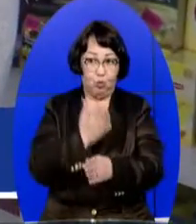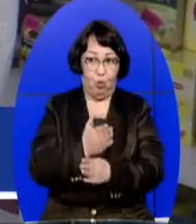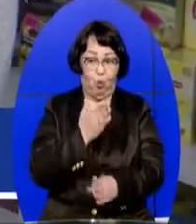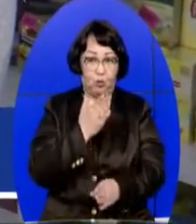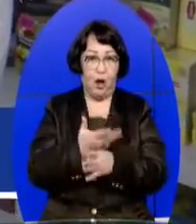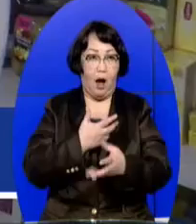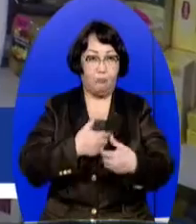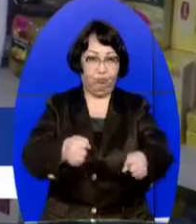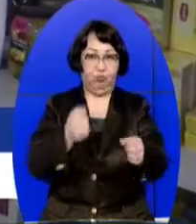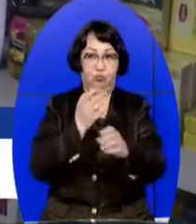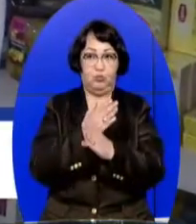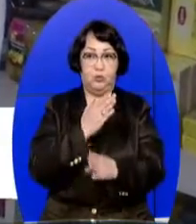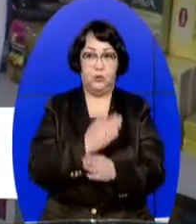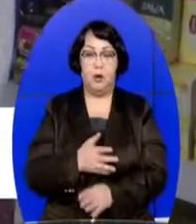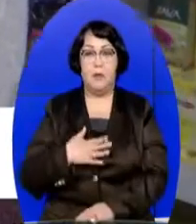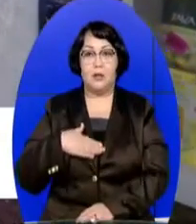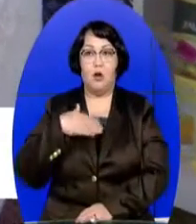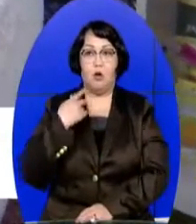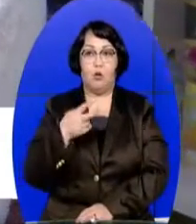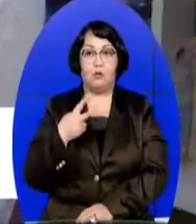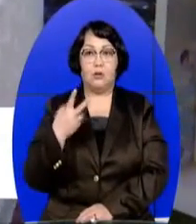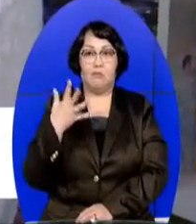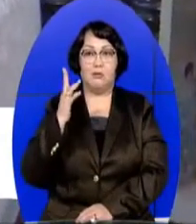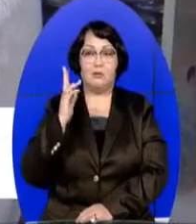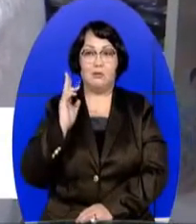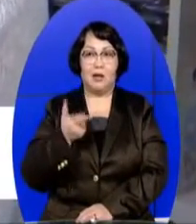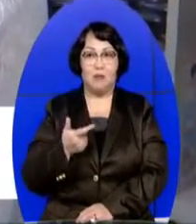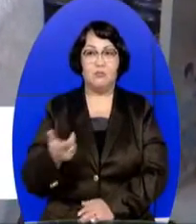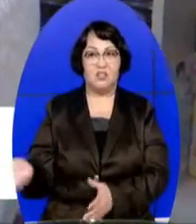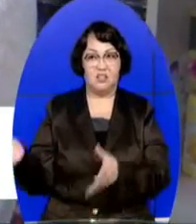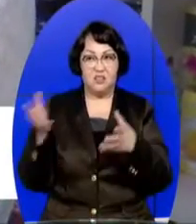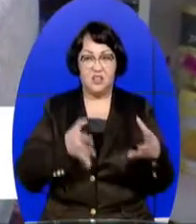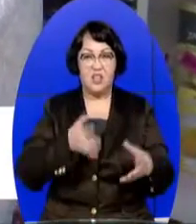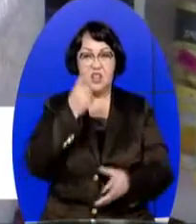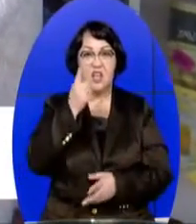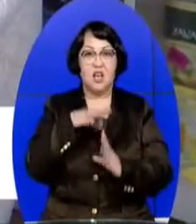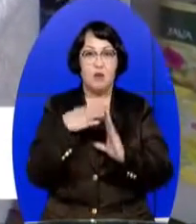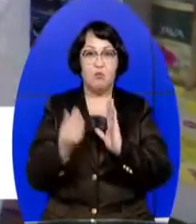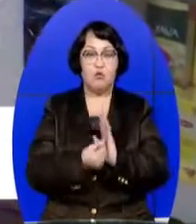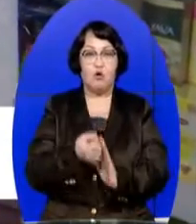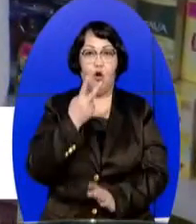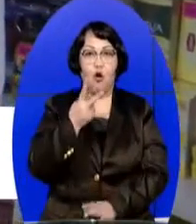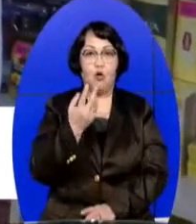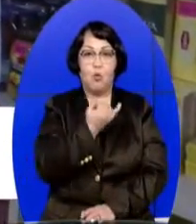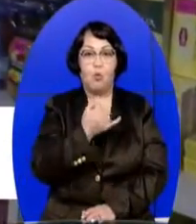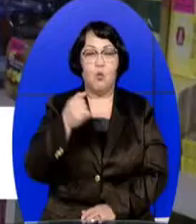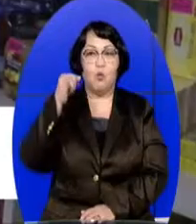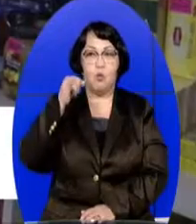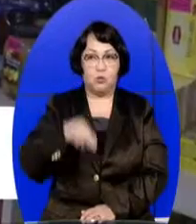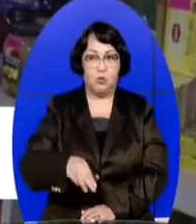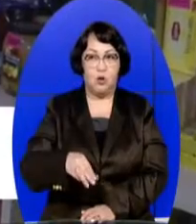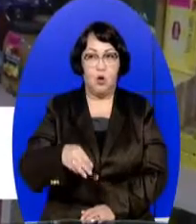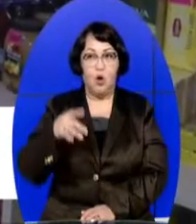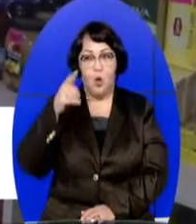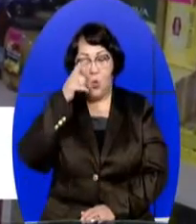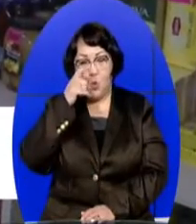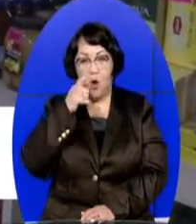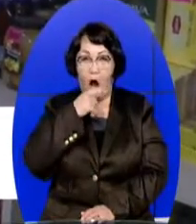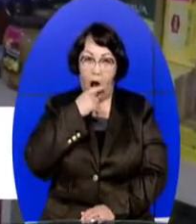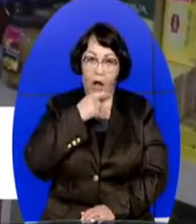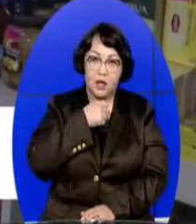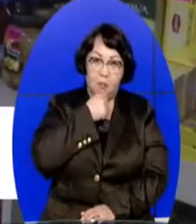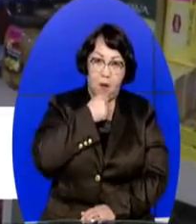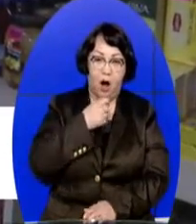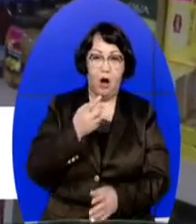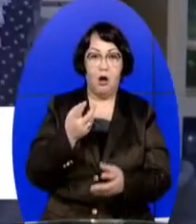минь 225 ил ирсэн байна манай. Нэг айлд 2 ут. Тий шөлдлөл одоо хань нөхөр юм уу эсвэл хань ямаа